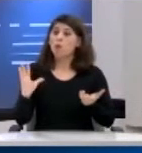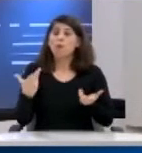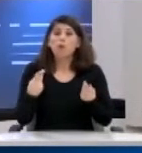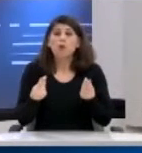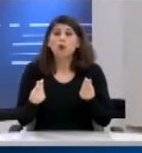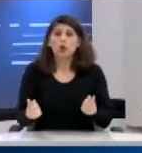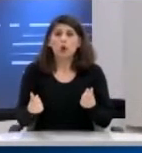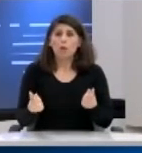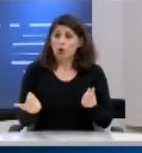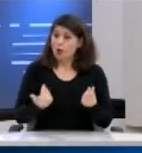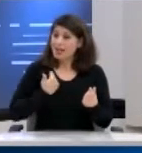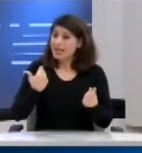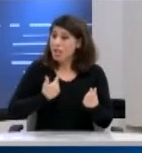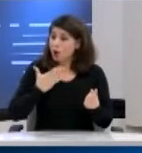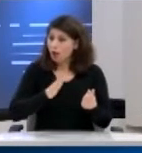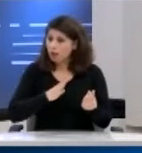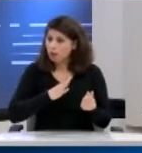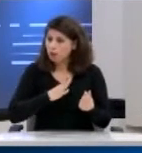να κάνει οικογένεια,